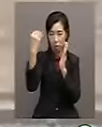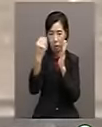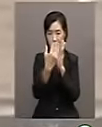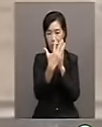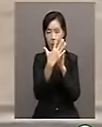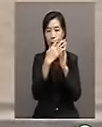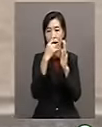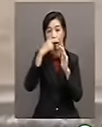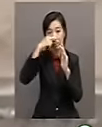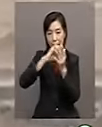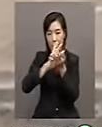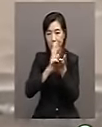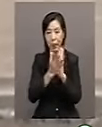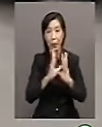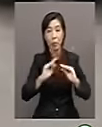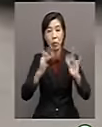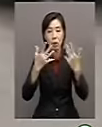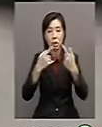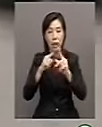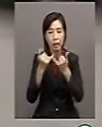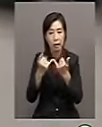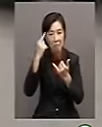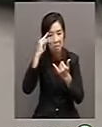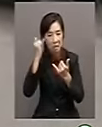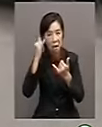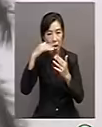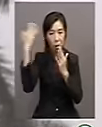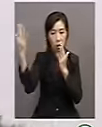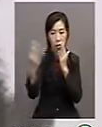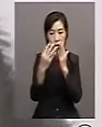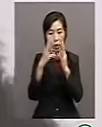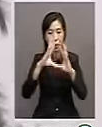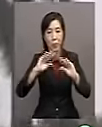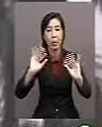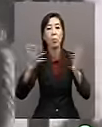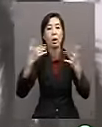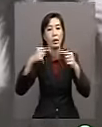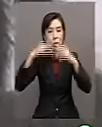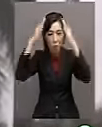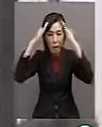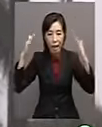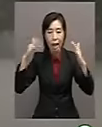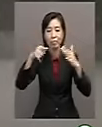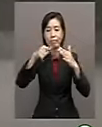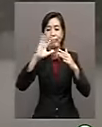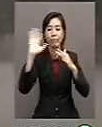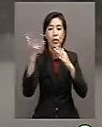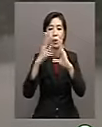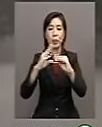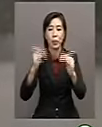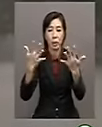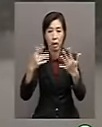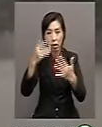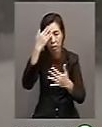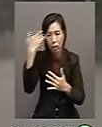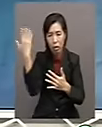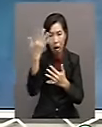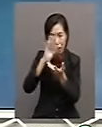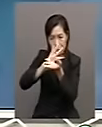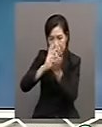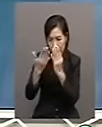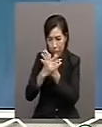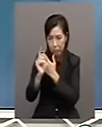ประเทศไทยนะครับแต่ล่าสุดคาดการณ์นะครับว่าจะสลายก่อนถึงประเทศเวียดนามครับส่วนสาเหตุที่จะมีการเปลี่ยนแปลงนั้น